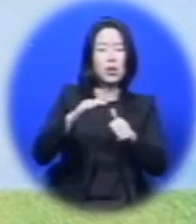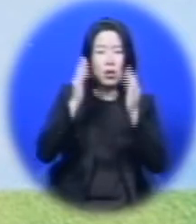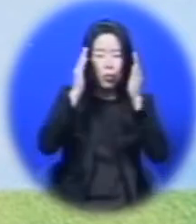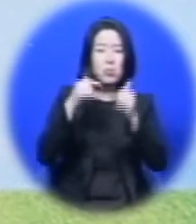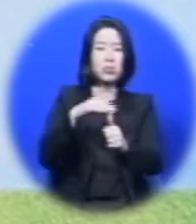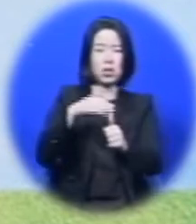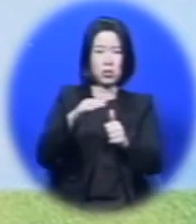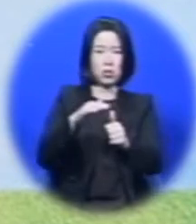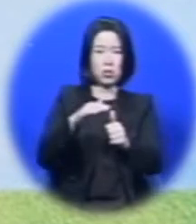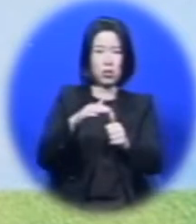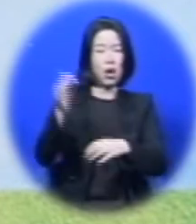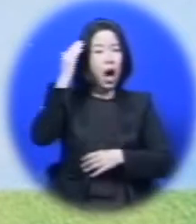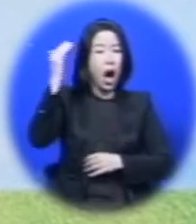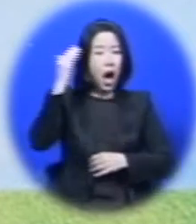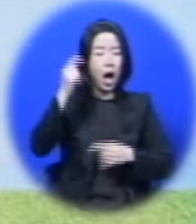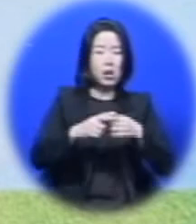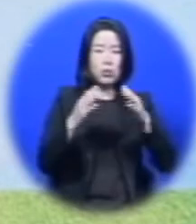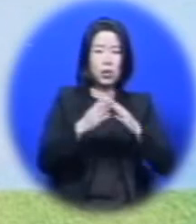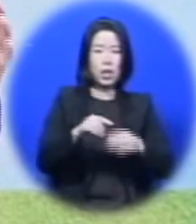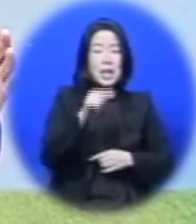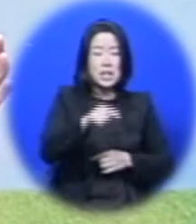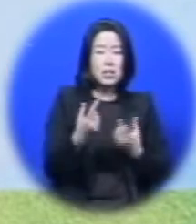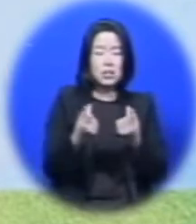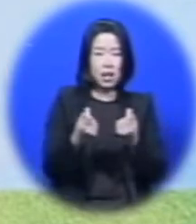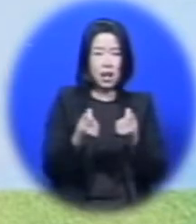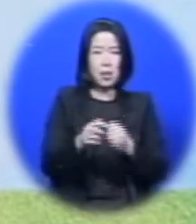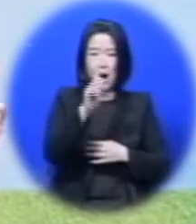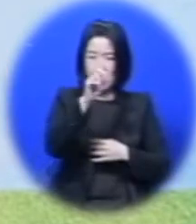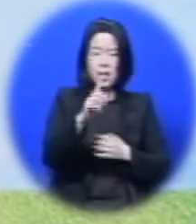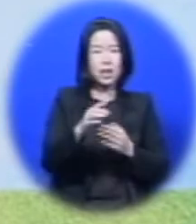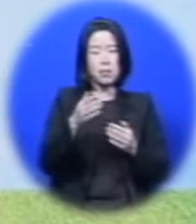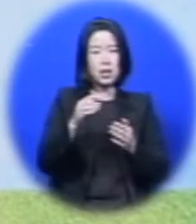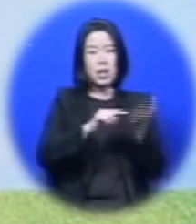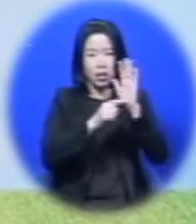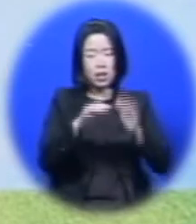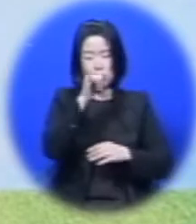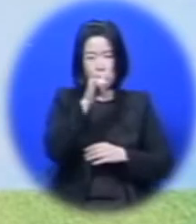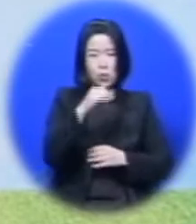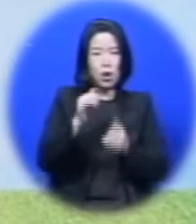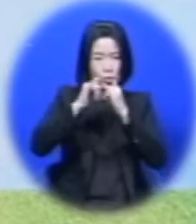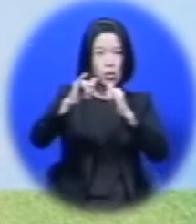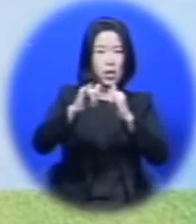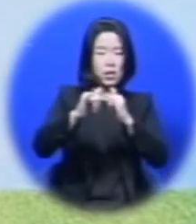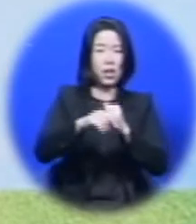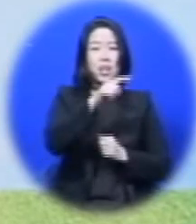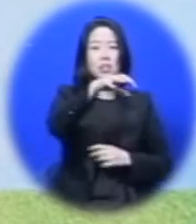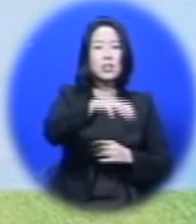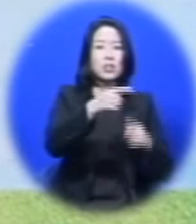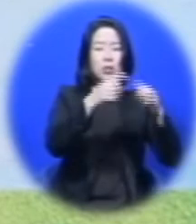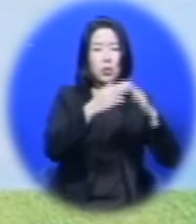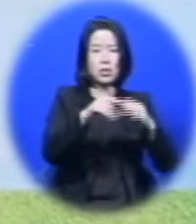한 분이 이런 분이 나와도 대단한데 어떻게 그렇게 많은 분들이 다 거기서 다 그렇게 훌륭하게 되셨을까?